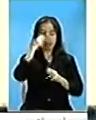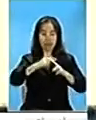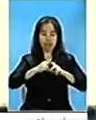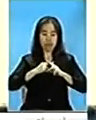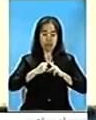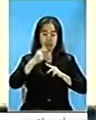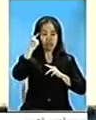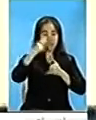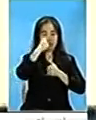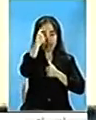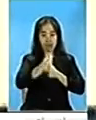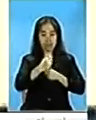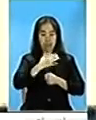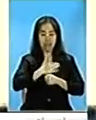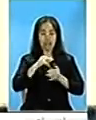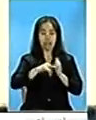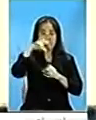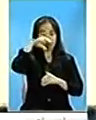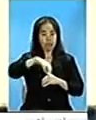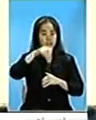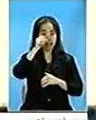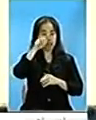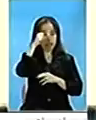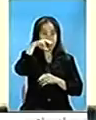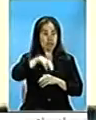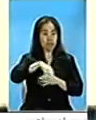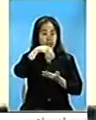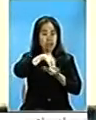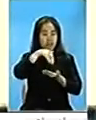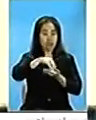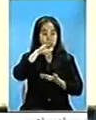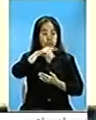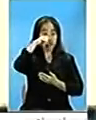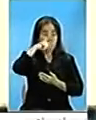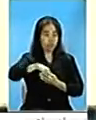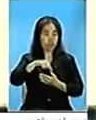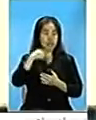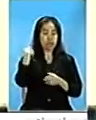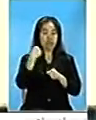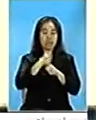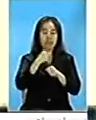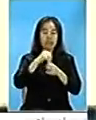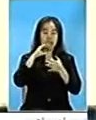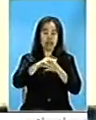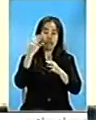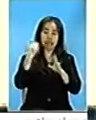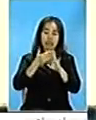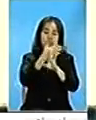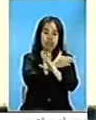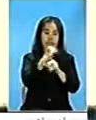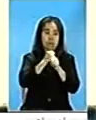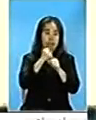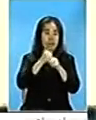ะเป็นองค์กรกลางของประเทศไทยนั้นท่านได้ทำงานมาในช่วงปีที่ผ่านมาและต่อๆไ